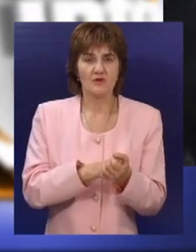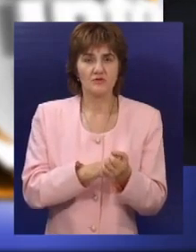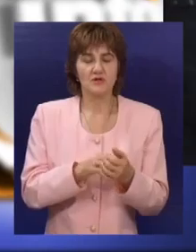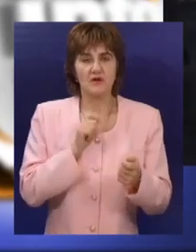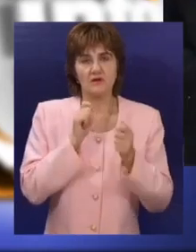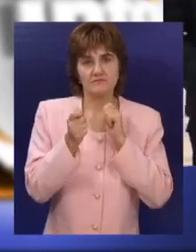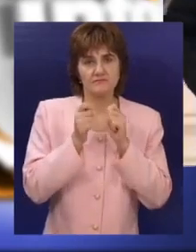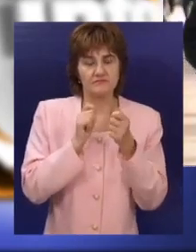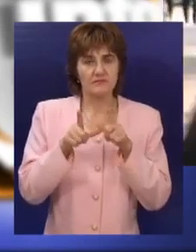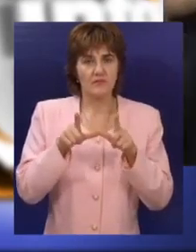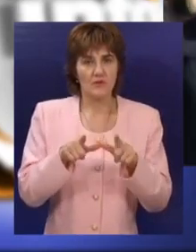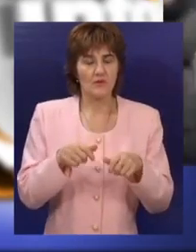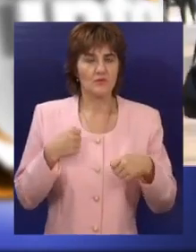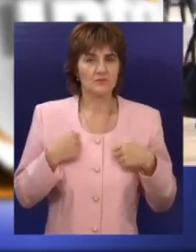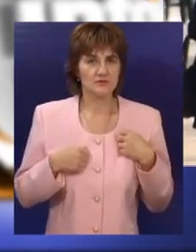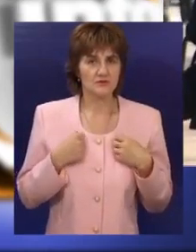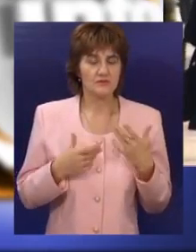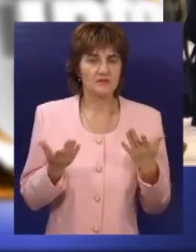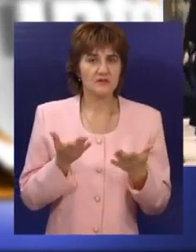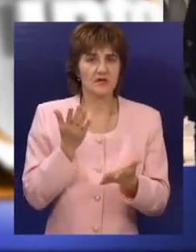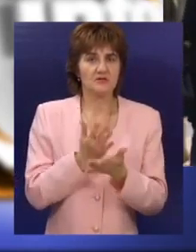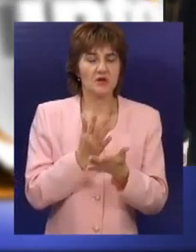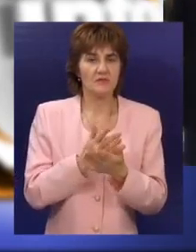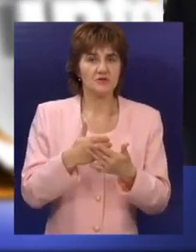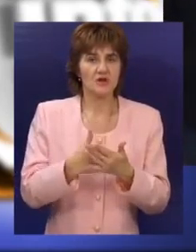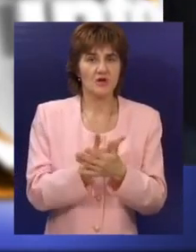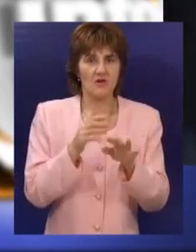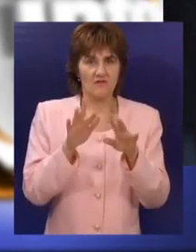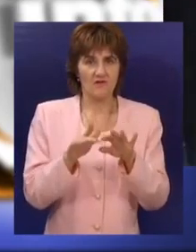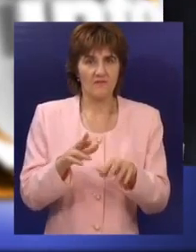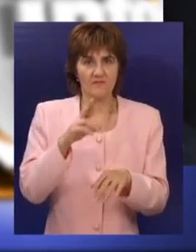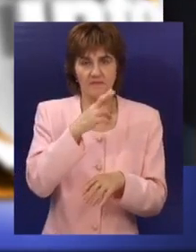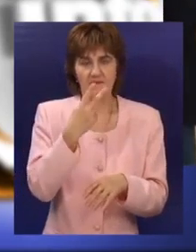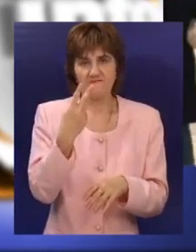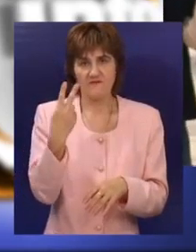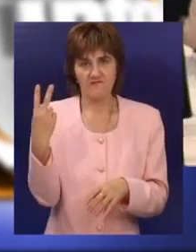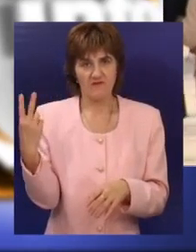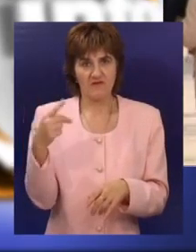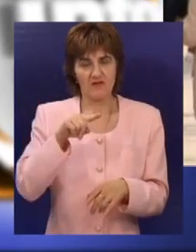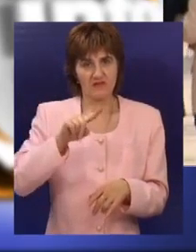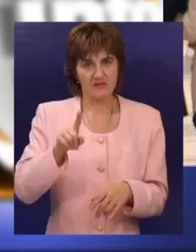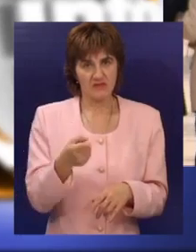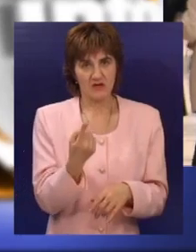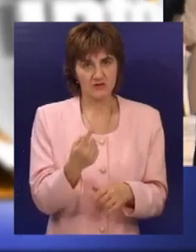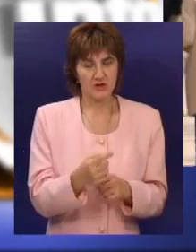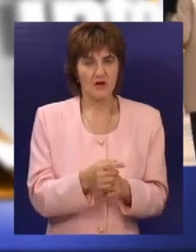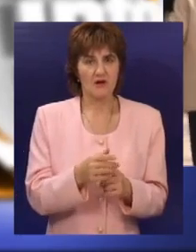uspostavljanje i razvijanje kongresnog sektora u Subotici. Izrađen je novi sajt na adresi